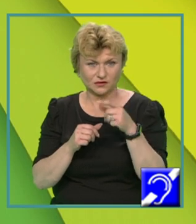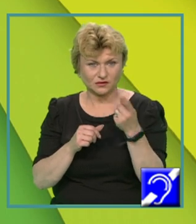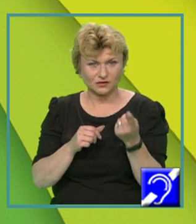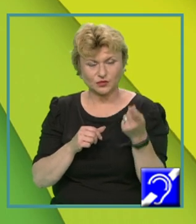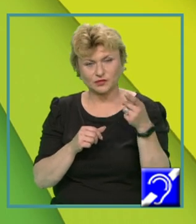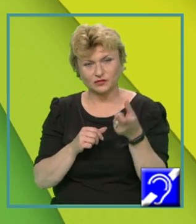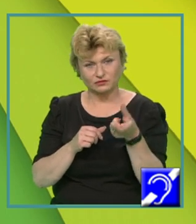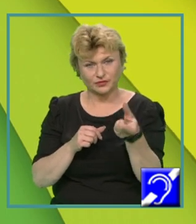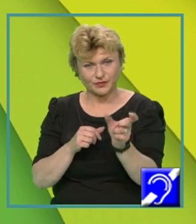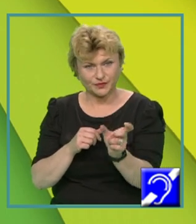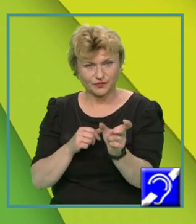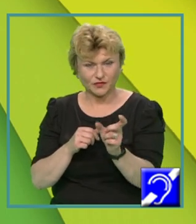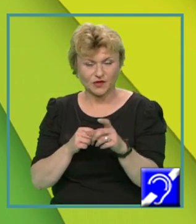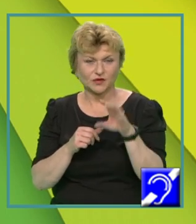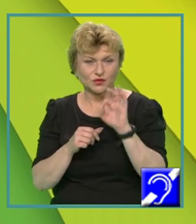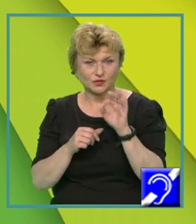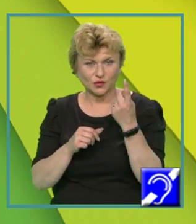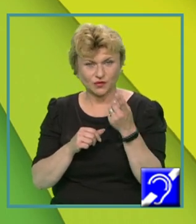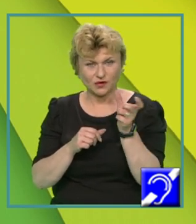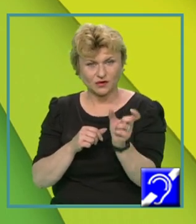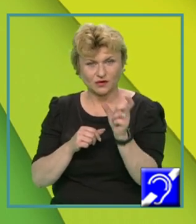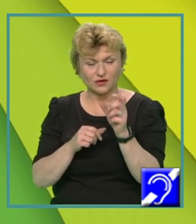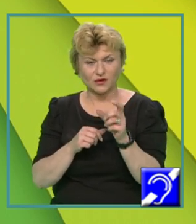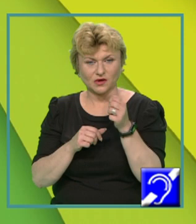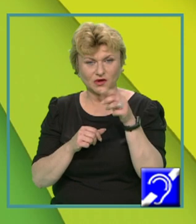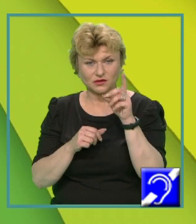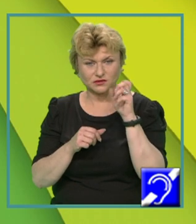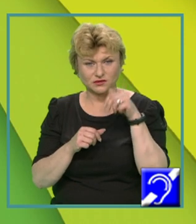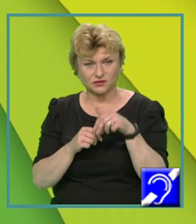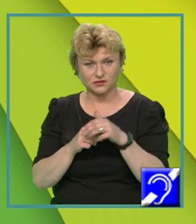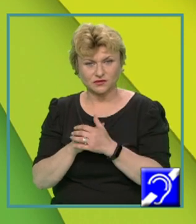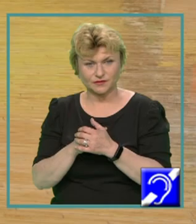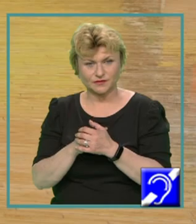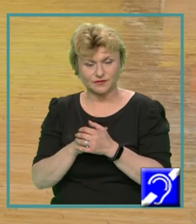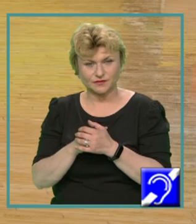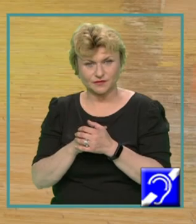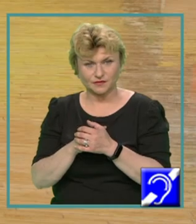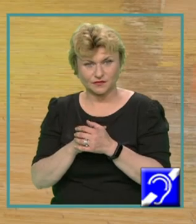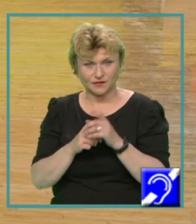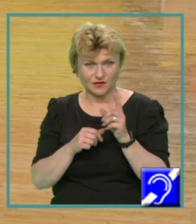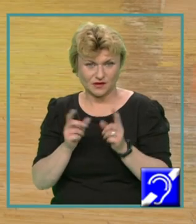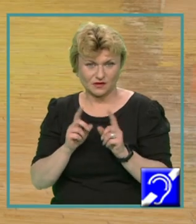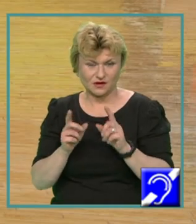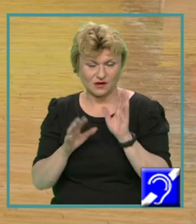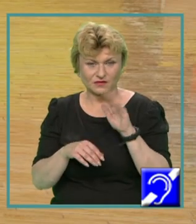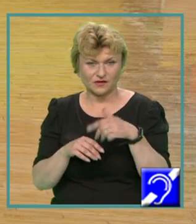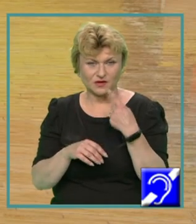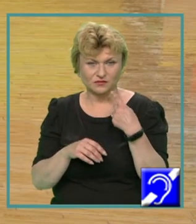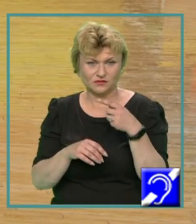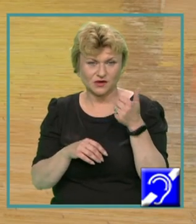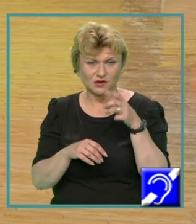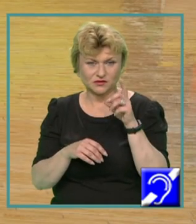genă ADN, doar o bucățică din ADN copiază ARN-ul mesager, doar o catenă. Dacă ADN-ul ar avea 100